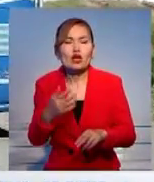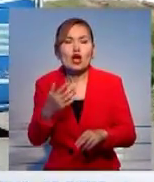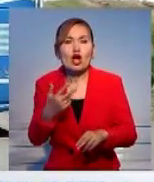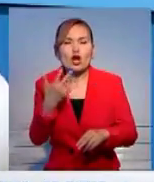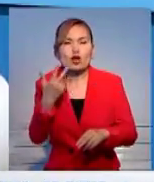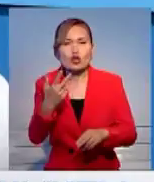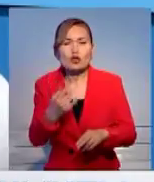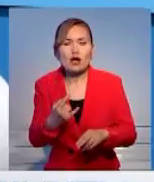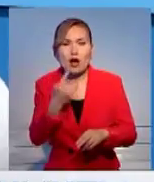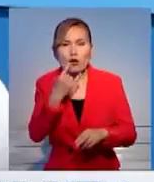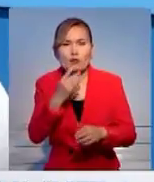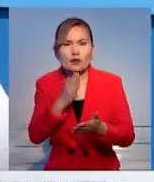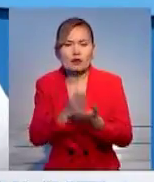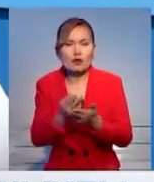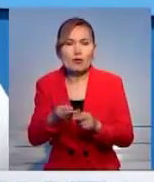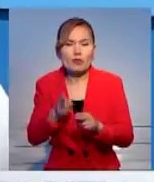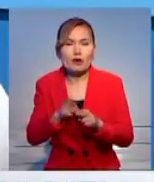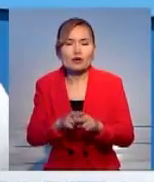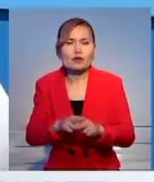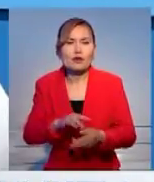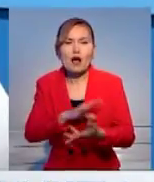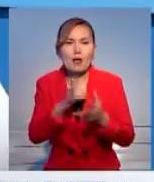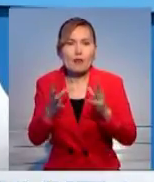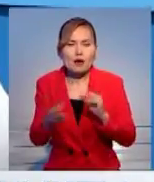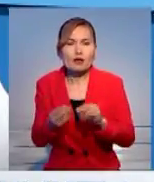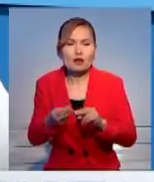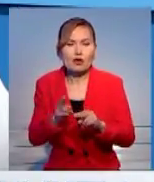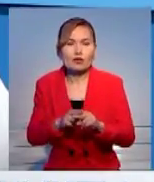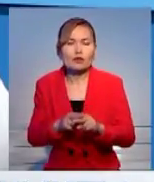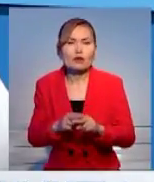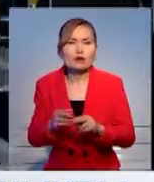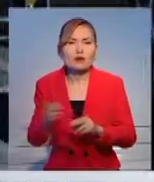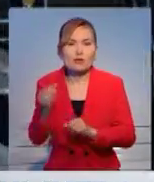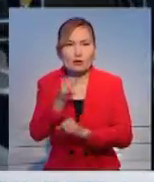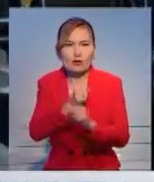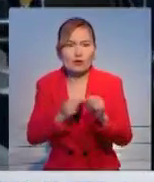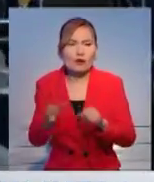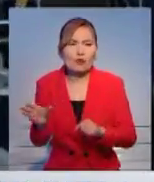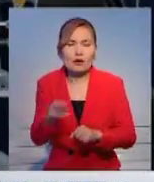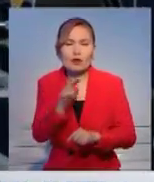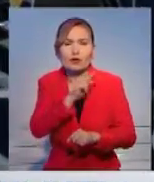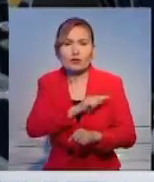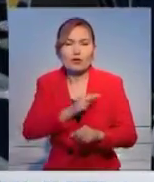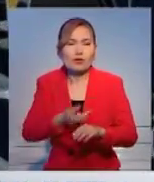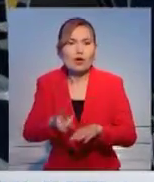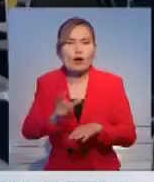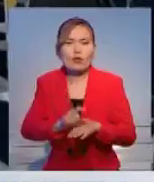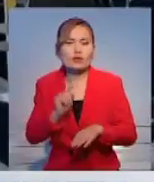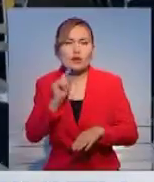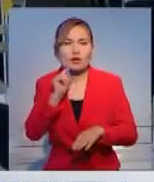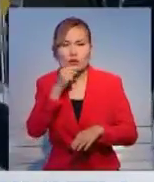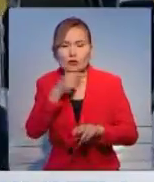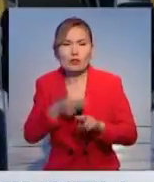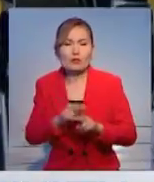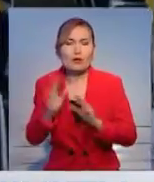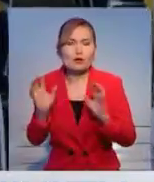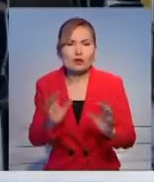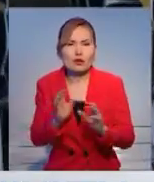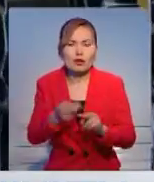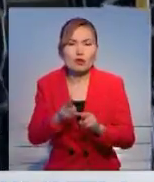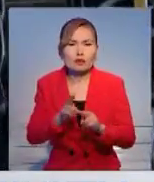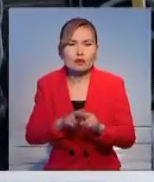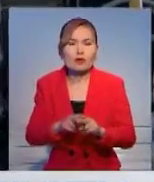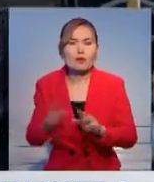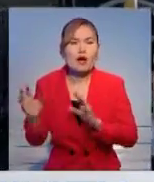орнатылған. 8 сағат қуат алатын көлік 300 шақырым жүре алады. Электроавтобустарды күтіп бапта өте үнемді. Мысалы, 100 шақырым жолға